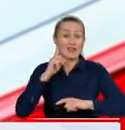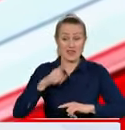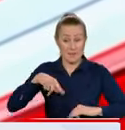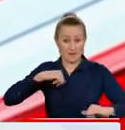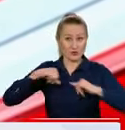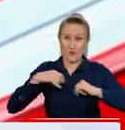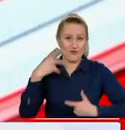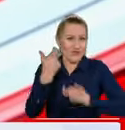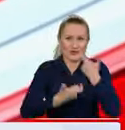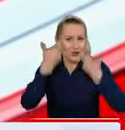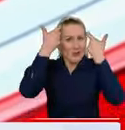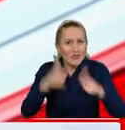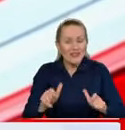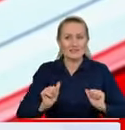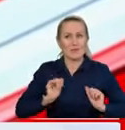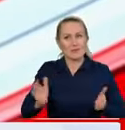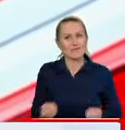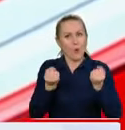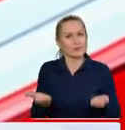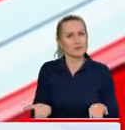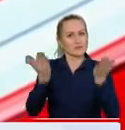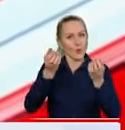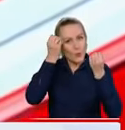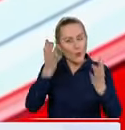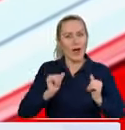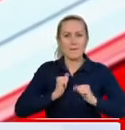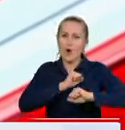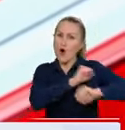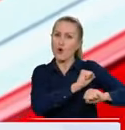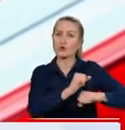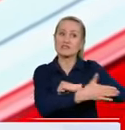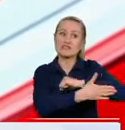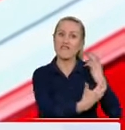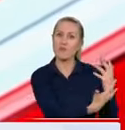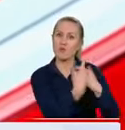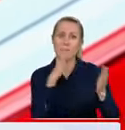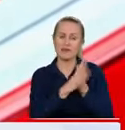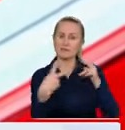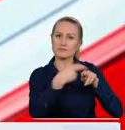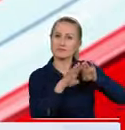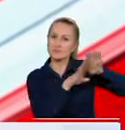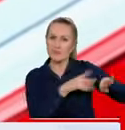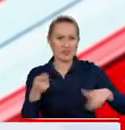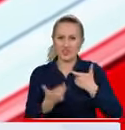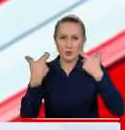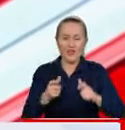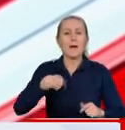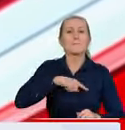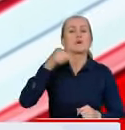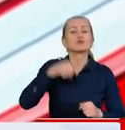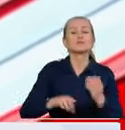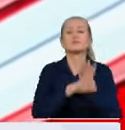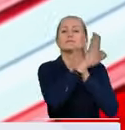rzecz umocnienia naszej kultury i ochronienia jej przed zewnętrznymi wpływami. Uważam, że to, co trzeba zrobić, to wypowiedzieć konwencję